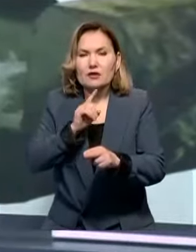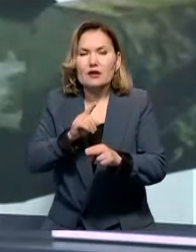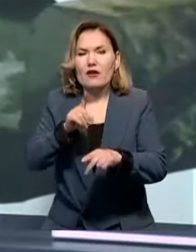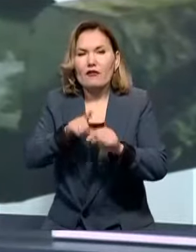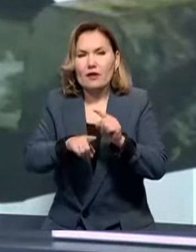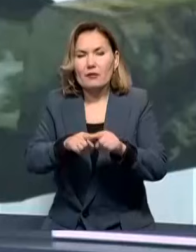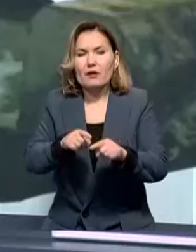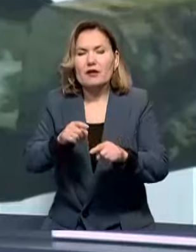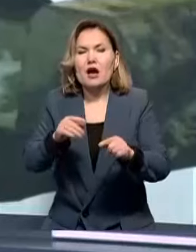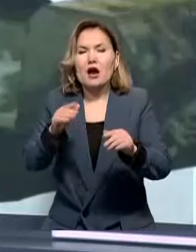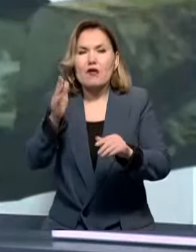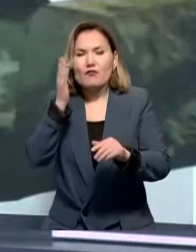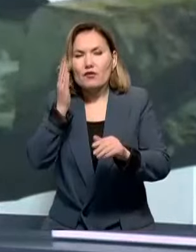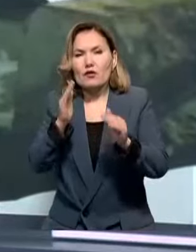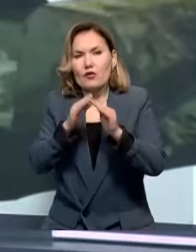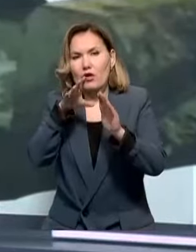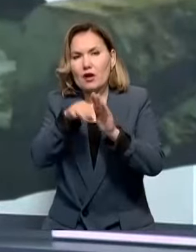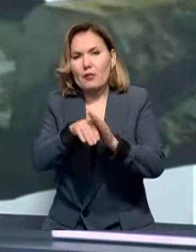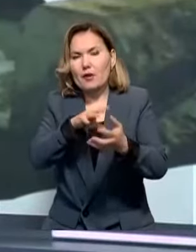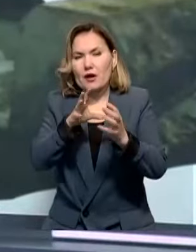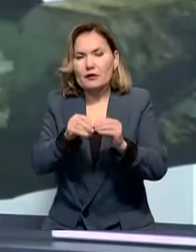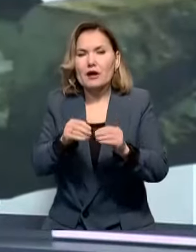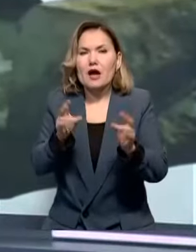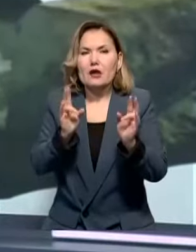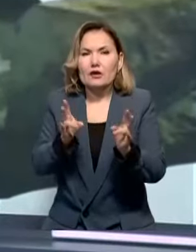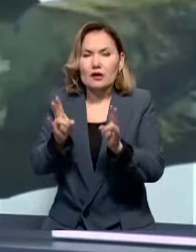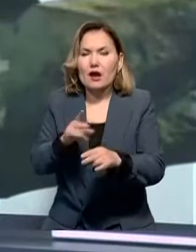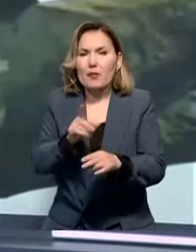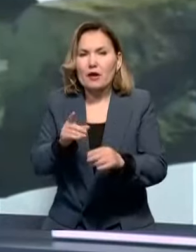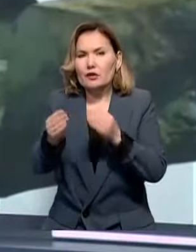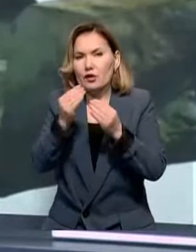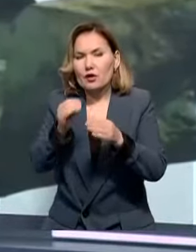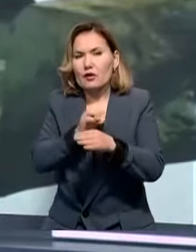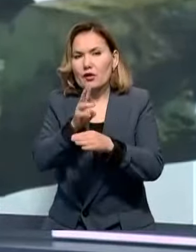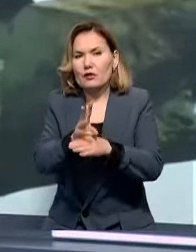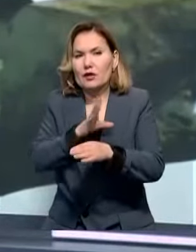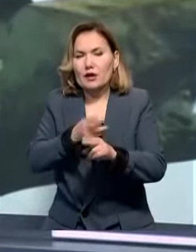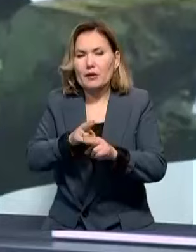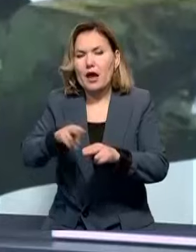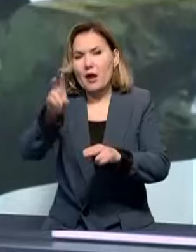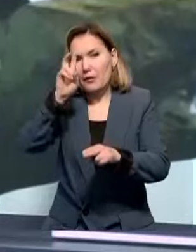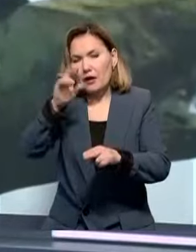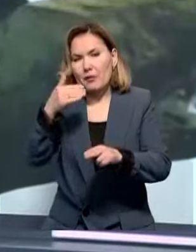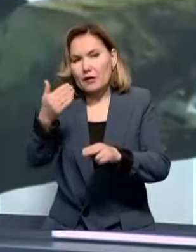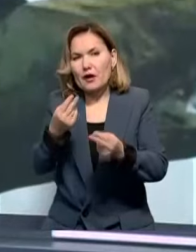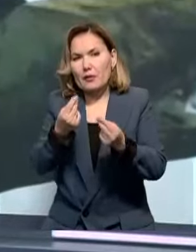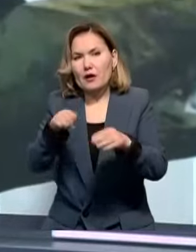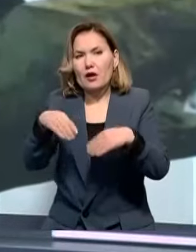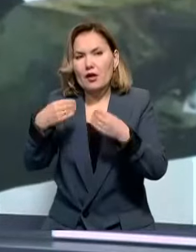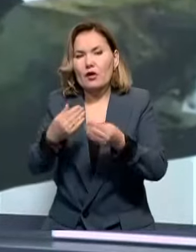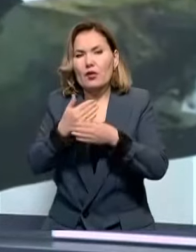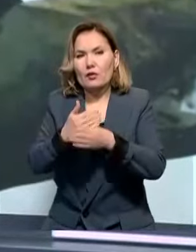туыс-туғандарын паналап отыр. Тасқын судан зардап шеккендер азық-түлік, киім-кешекпен қамтамасыз етілді. Оларға мемлекет тарапынан да материалдық